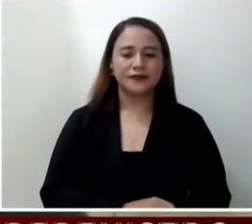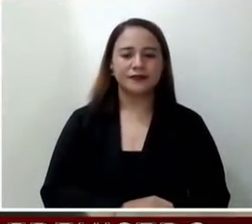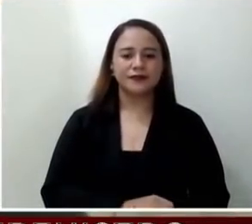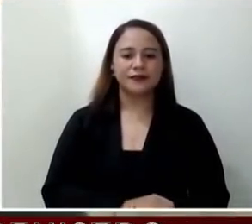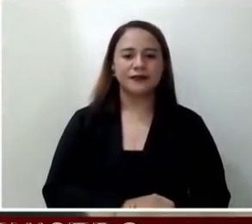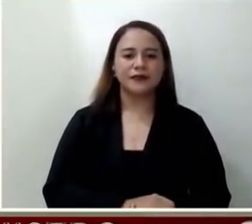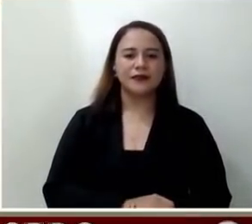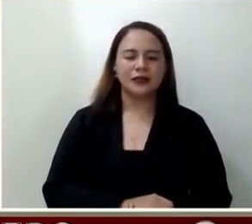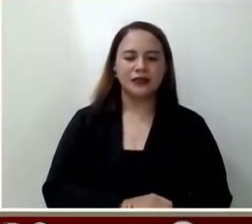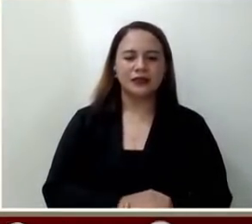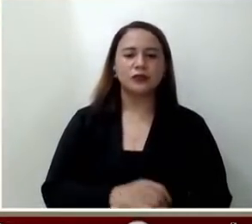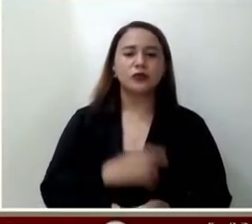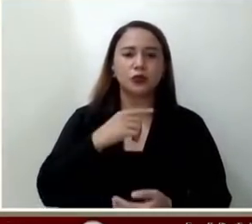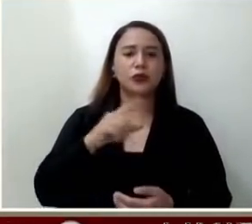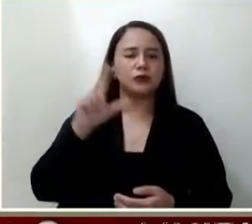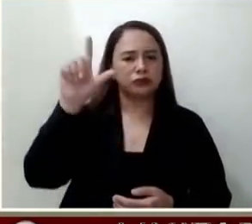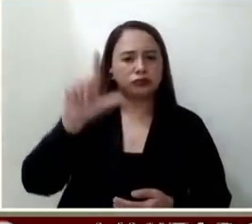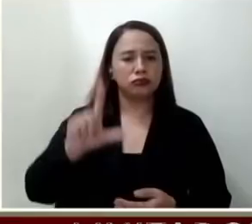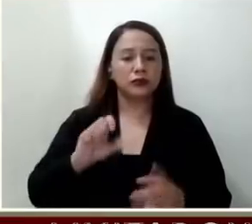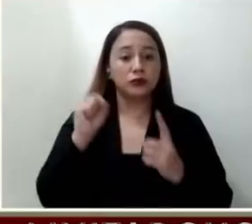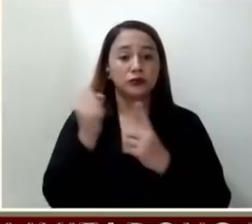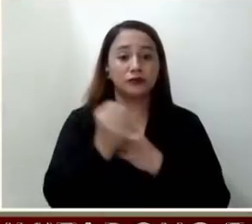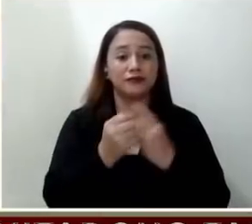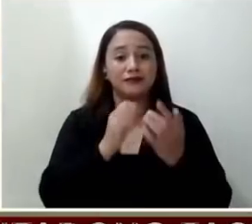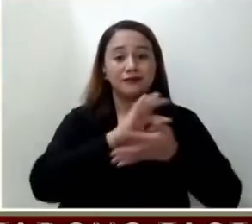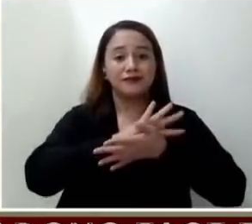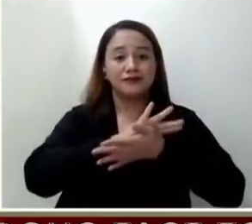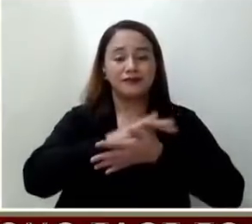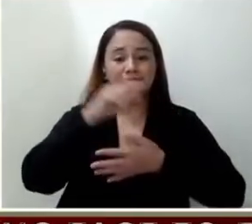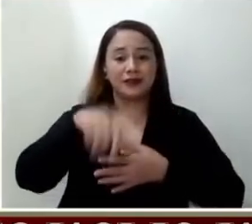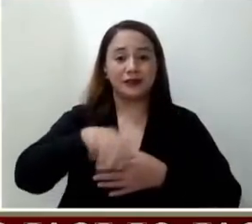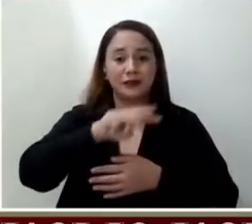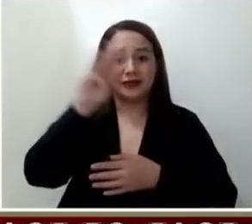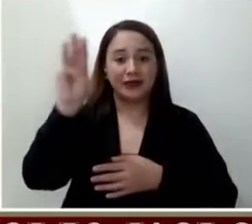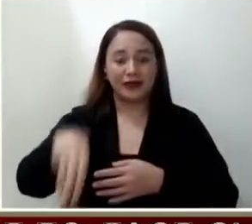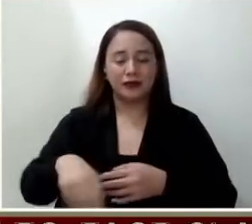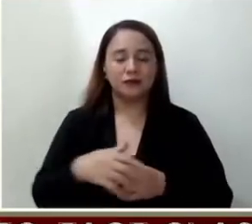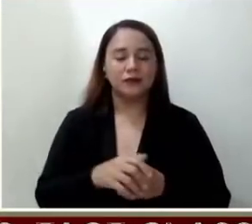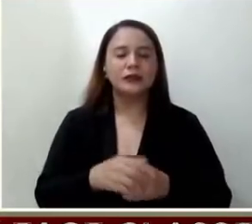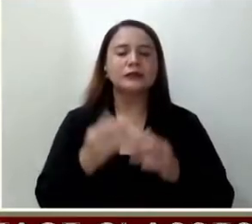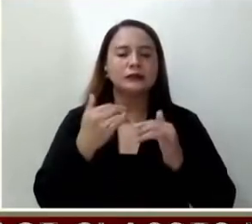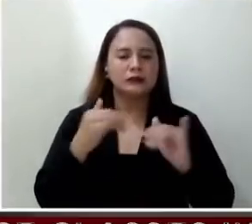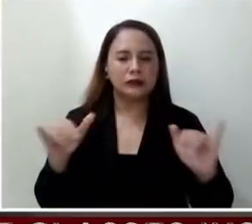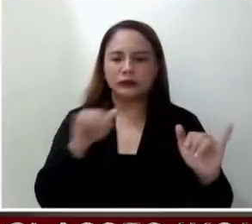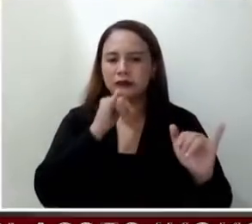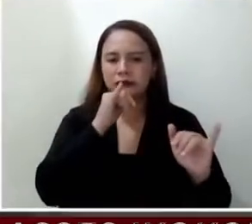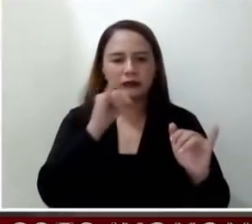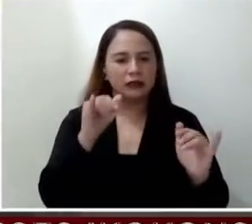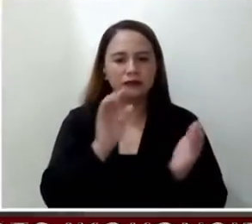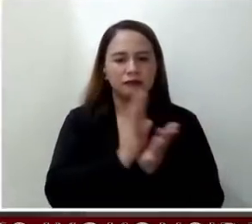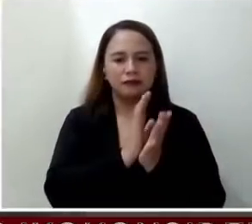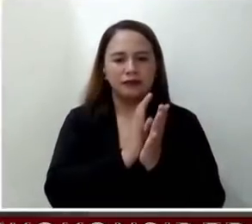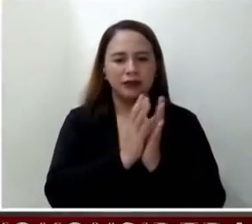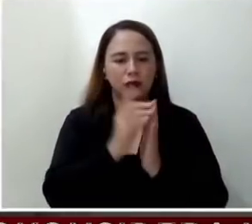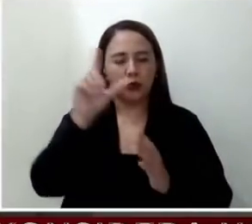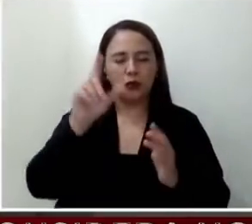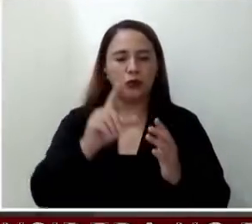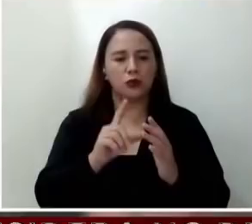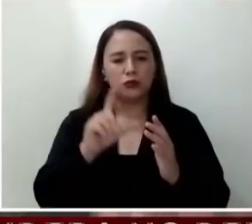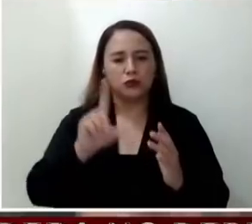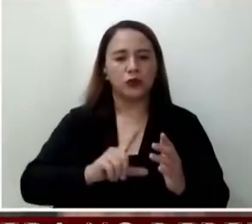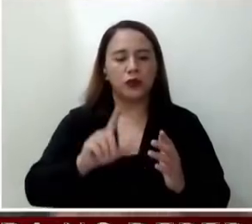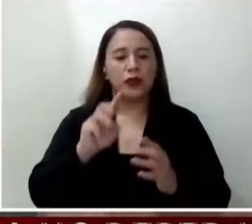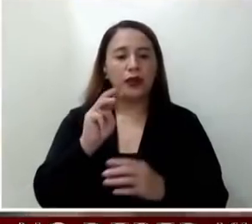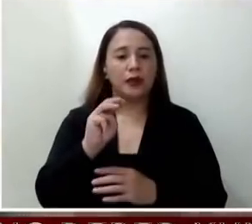Kahit bumababa na ang mga kaso ng COVID-19 sa Metro Manila, hindi pa rin ito isa sa ilalim sa pinakamaluwag na Modified